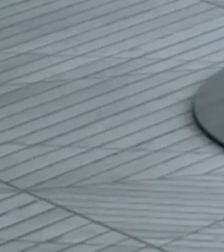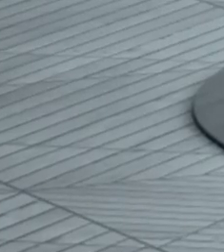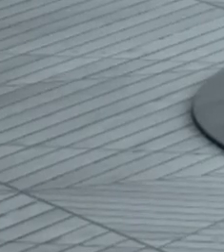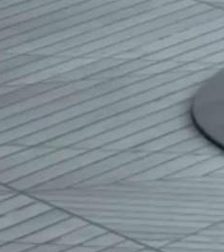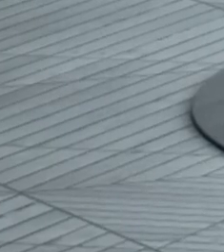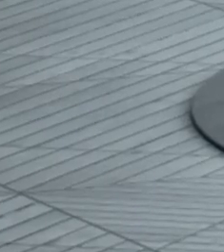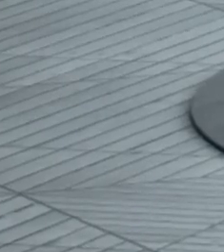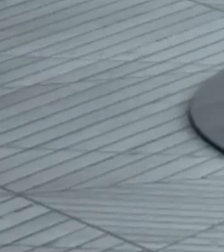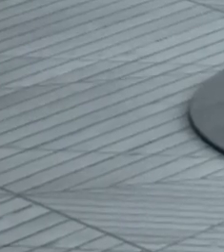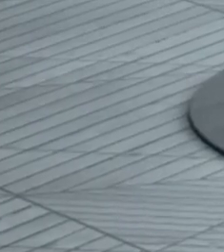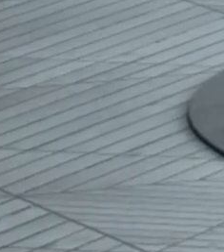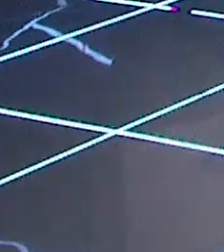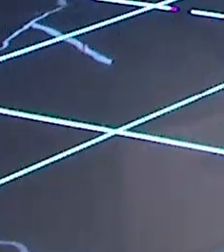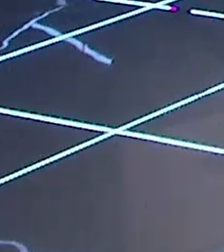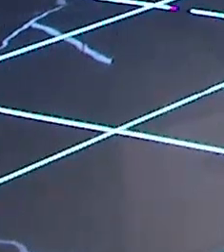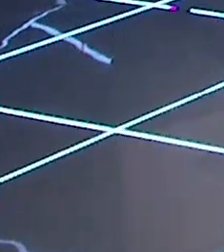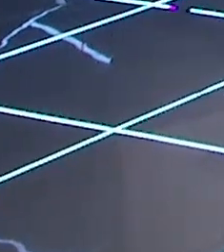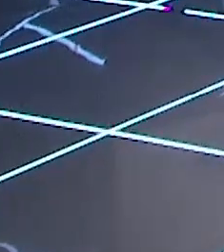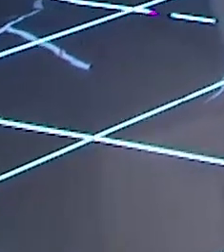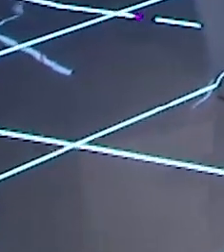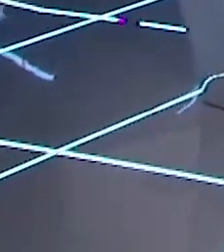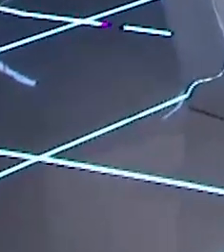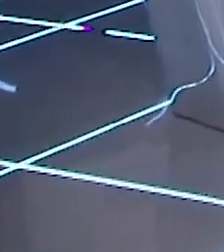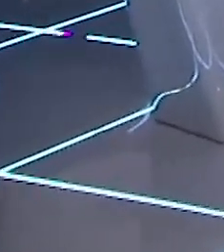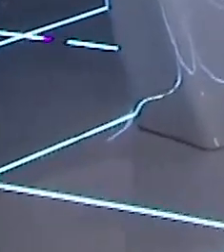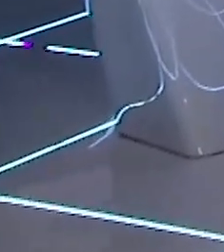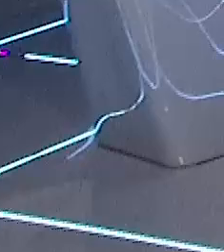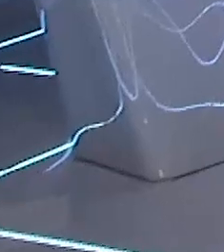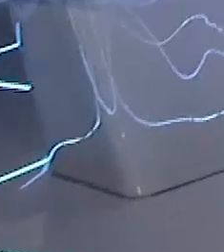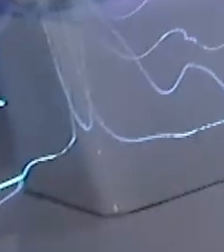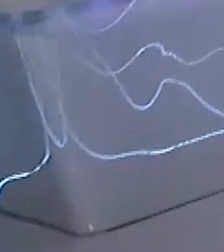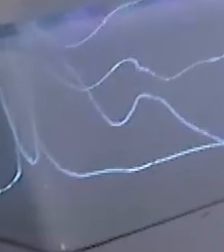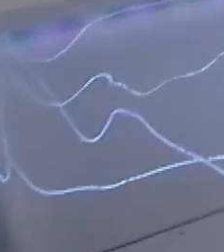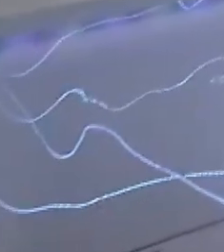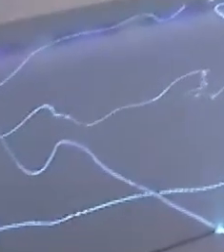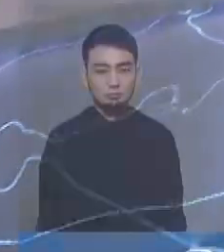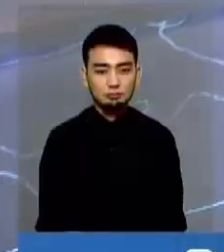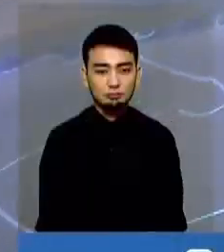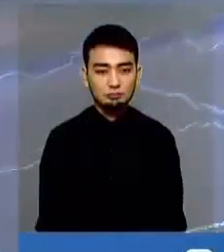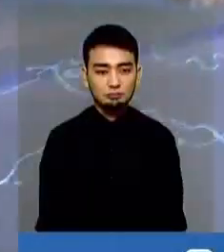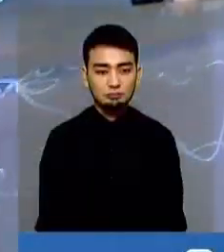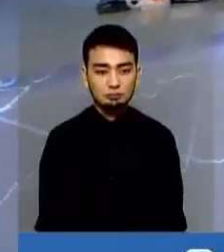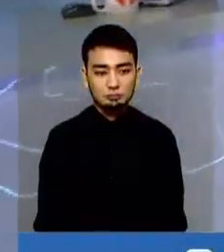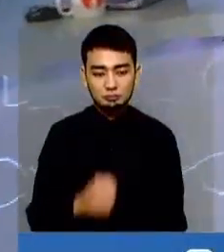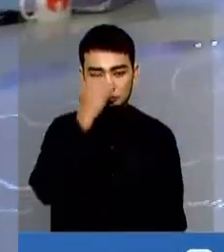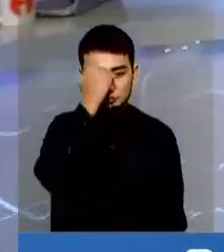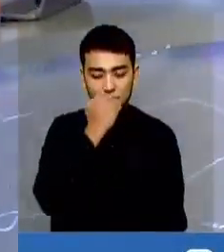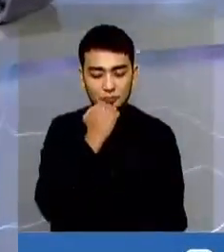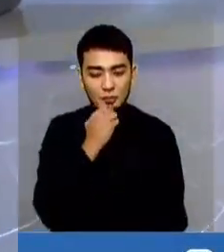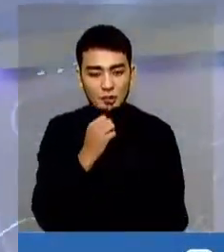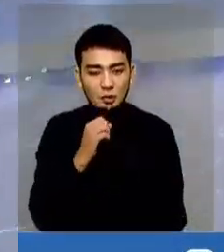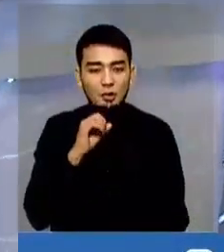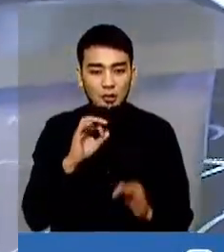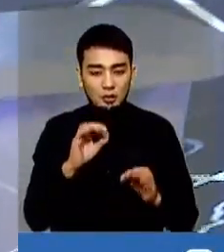которого запланировано следующим летом. На этом у меня все. Далее вас ждут новости. Спасибо коллегам. Ну а